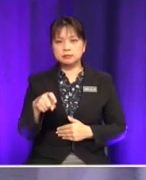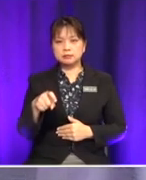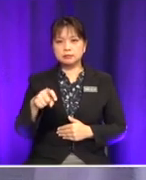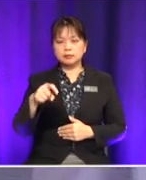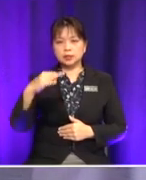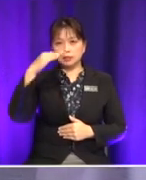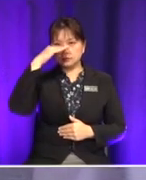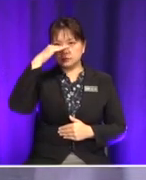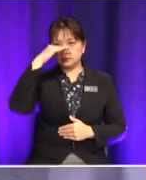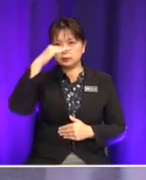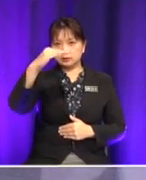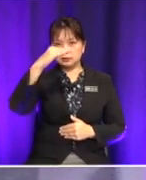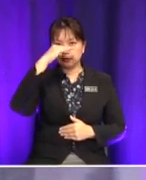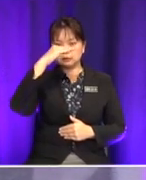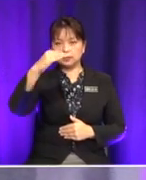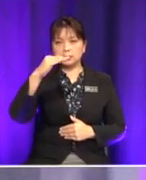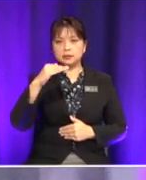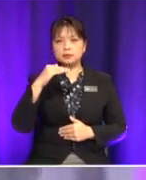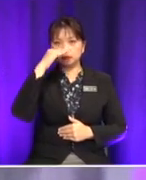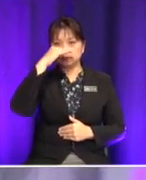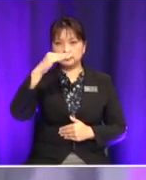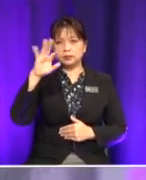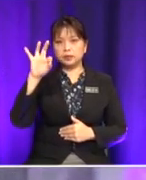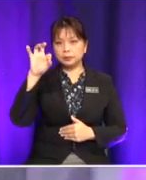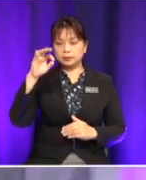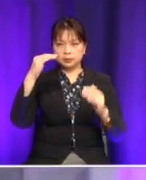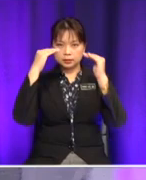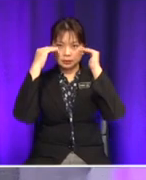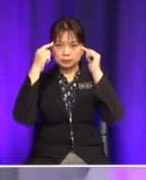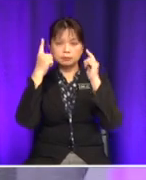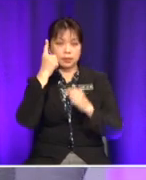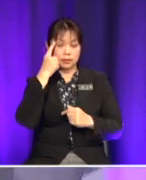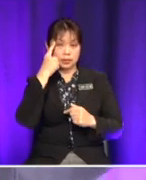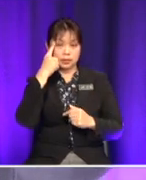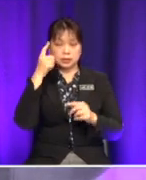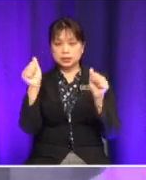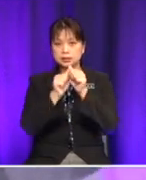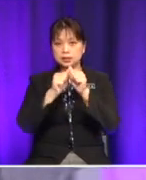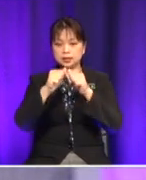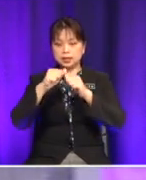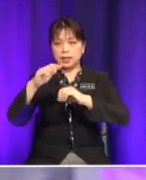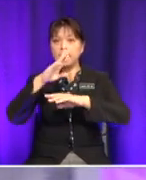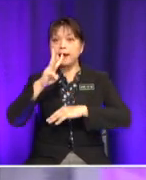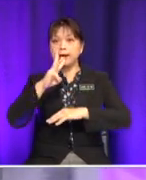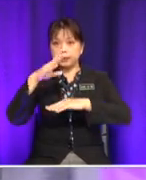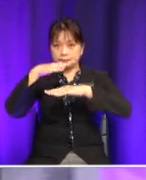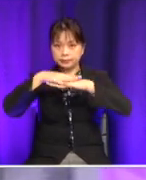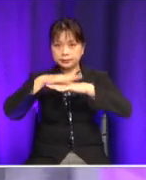dengan Aras air itu misila bersenjang nah begitu kiamat